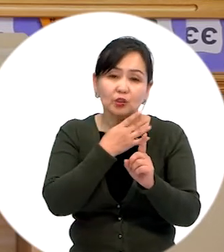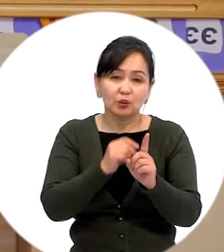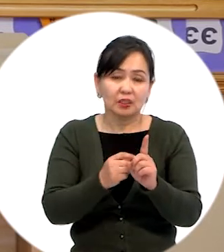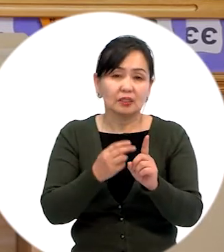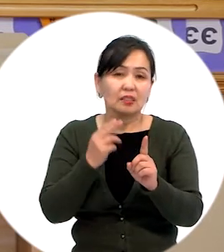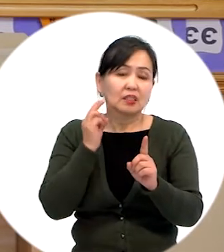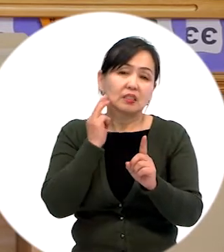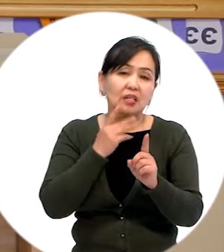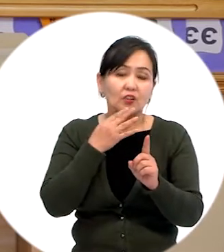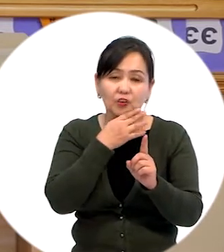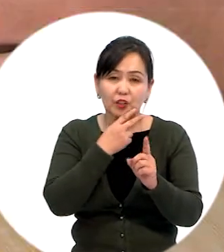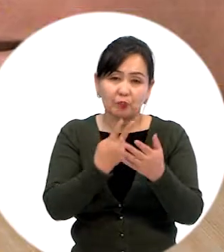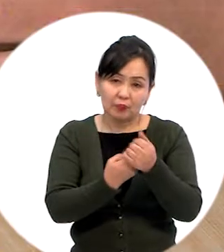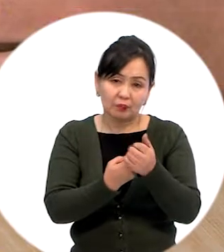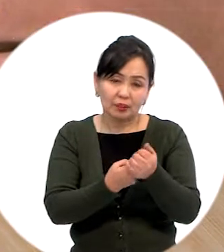бүгдээрээ гадлаа